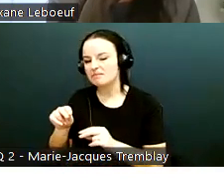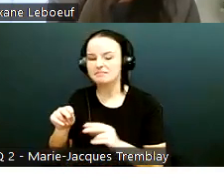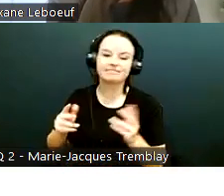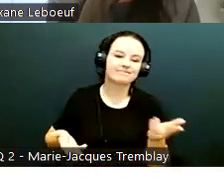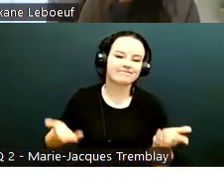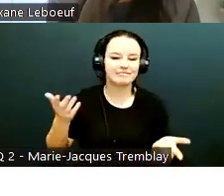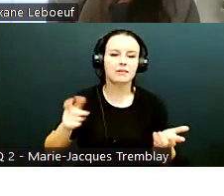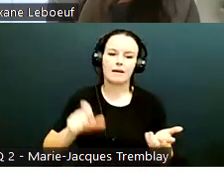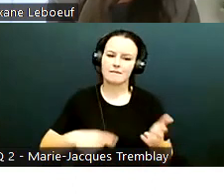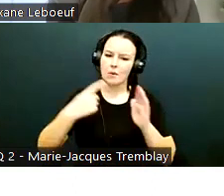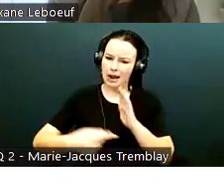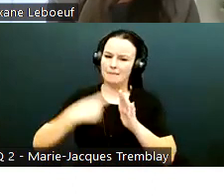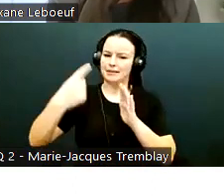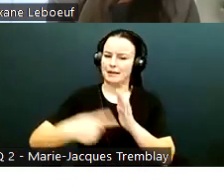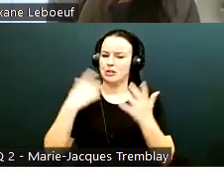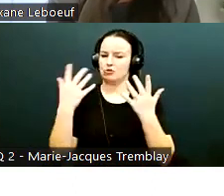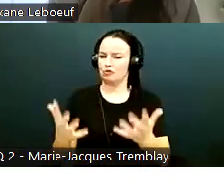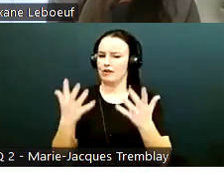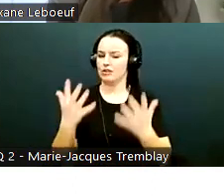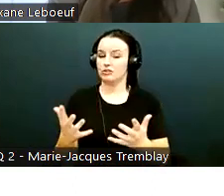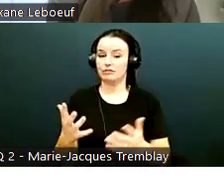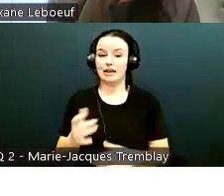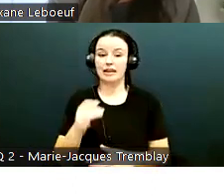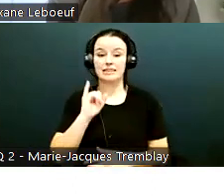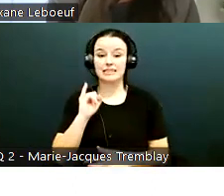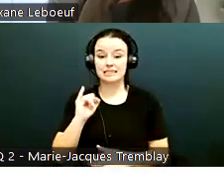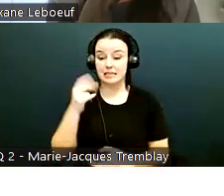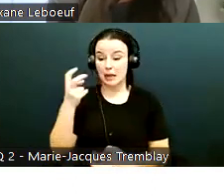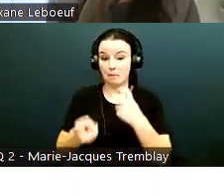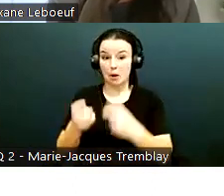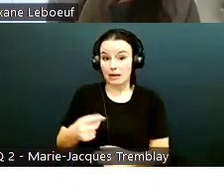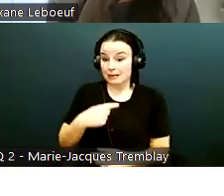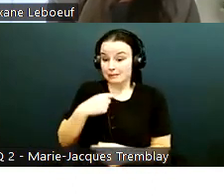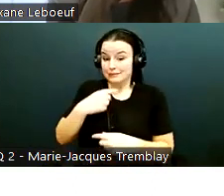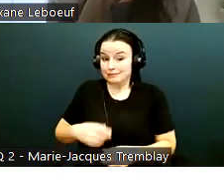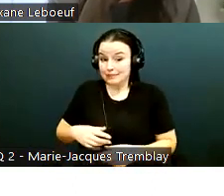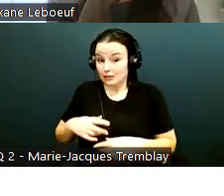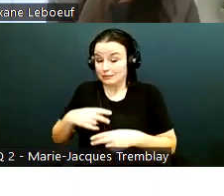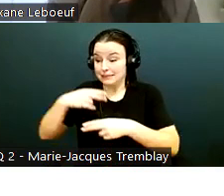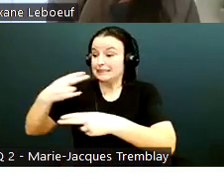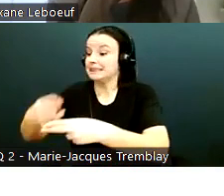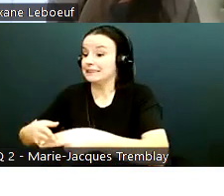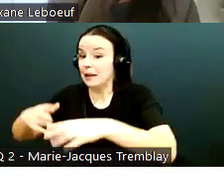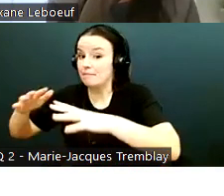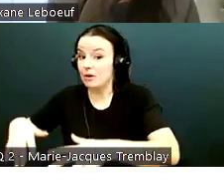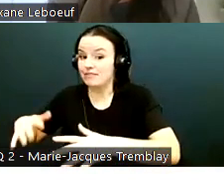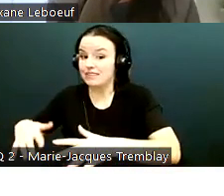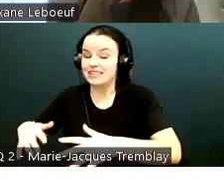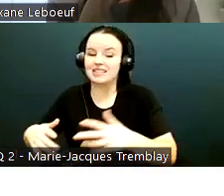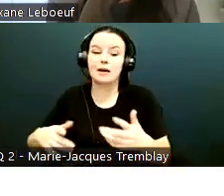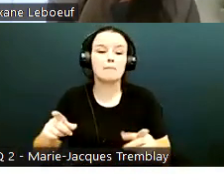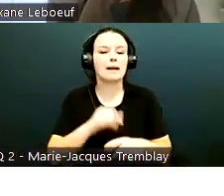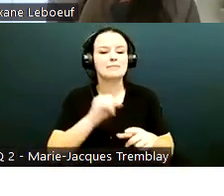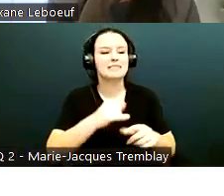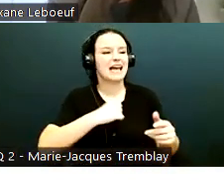il a fallu le rappeler régulièrement que si on nomme pas un problème, on a beau prêcher le positif, le problème va rester.